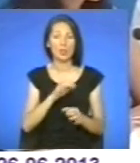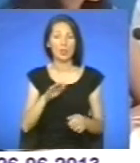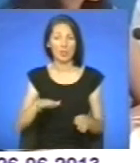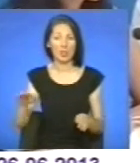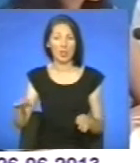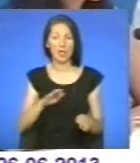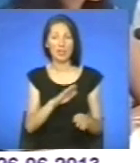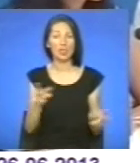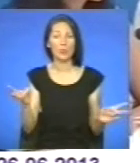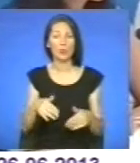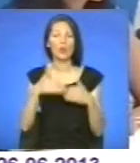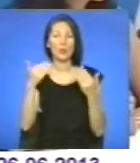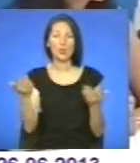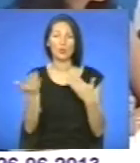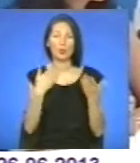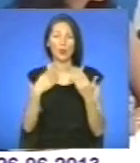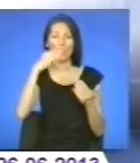більшого спілкування з батьками.